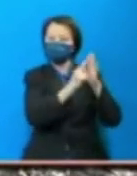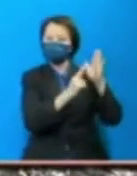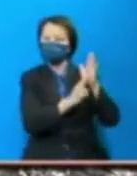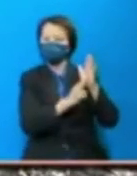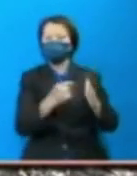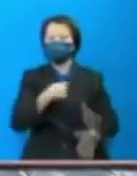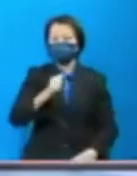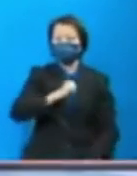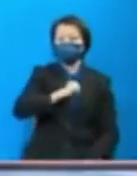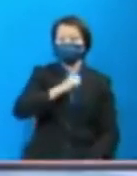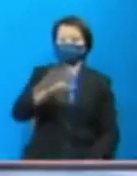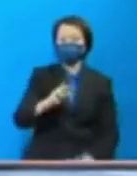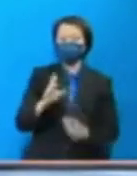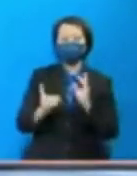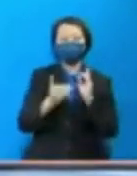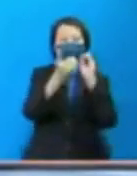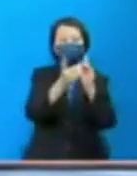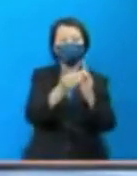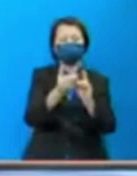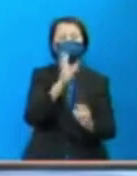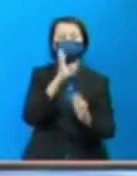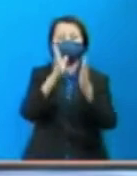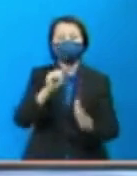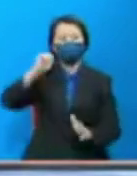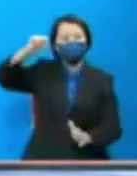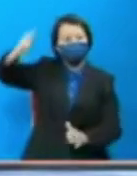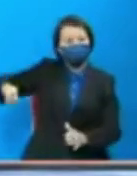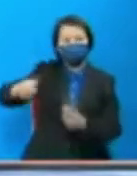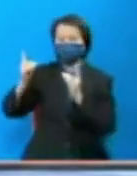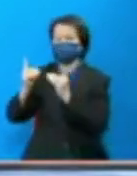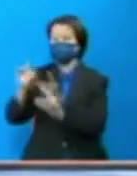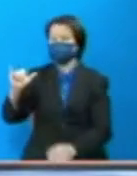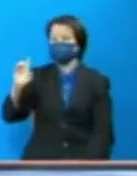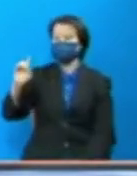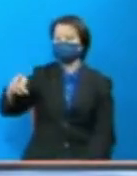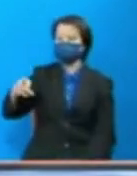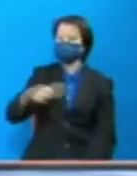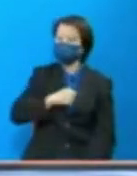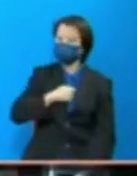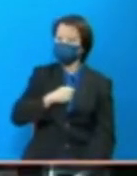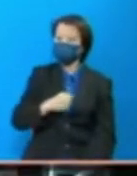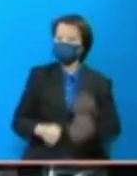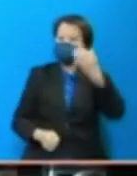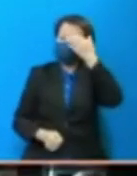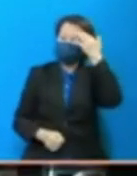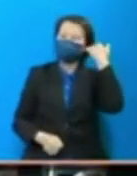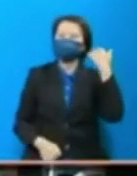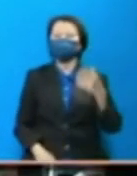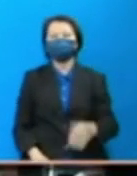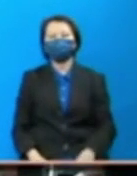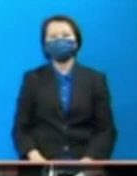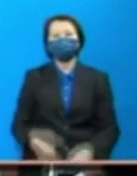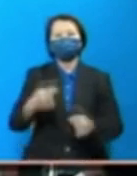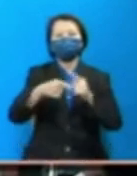saya sendiri telah pun berjumpa dengan speaker keesokan harinya Saya minta maaf pekara paling